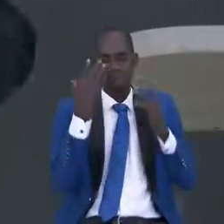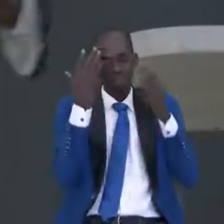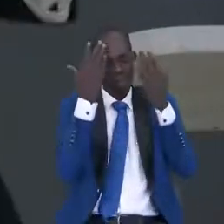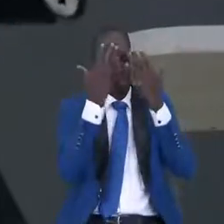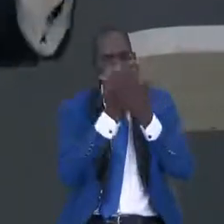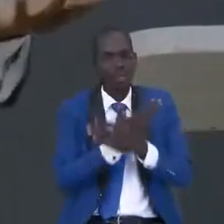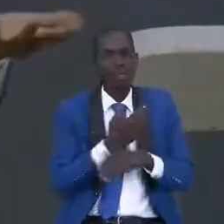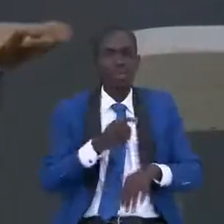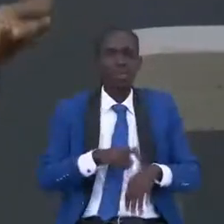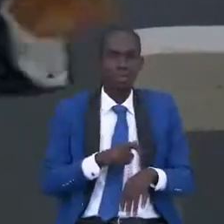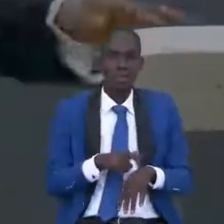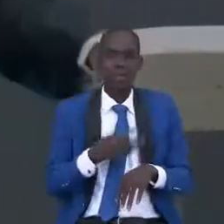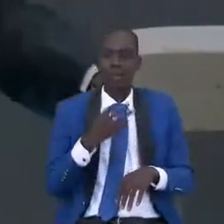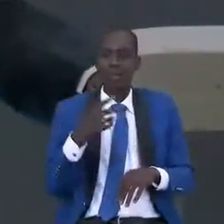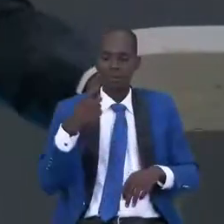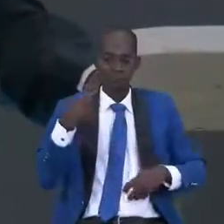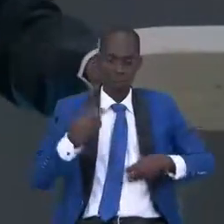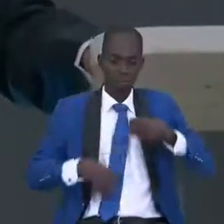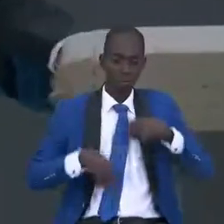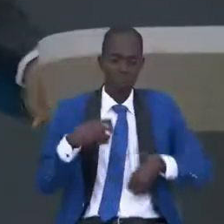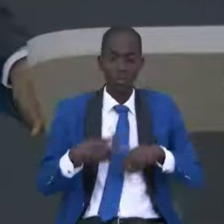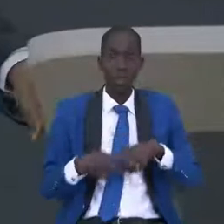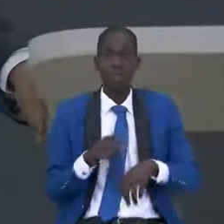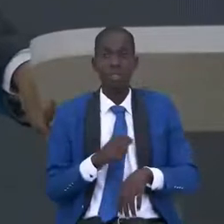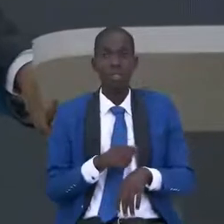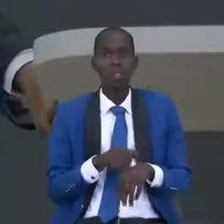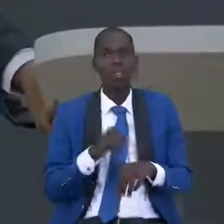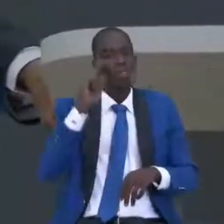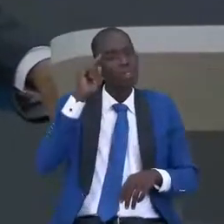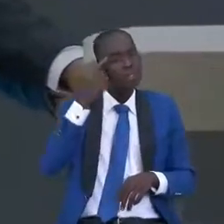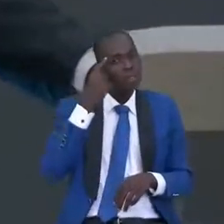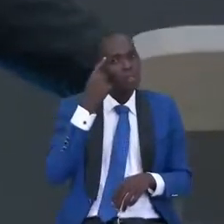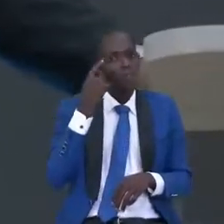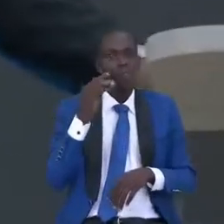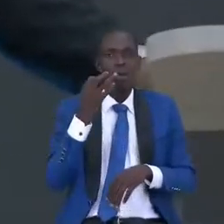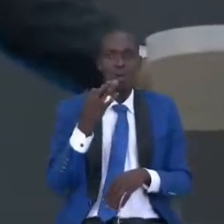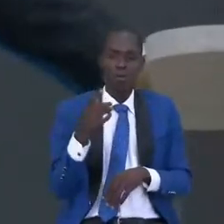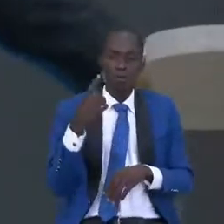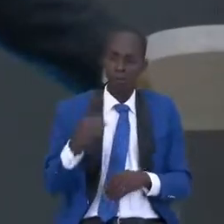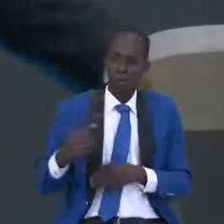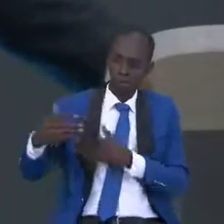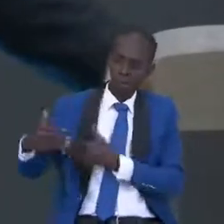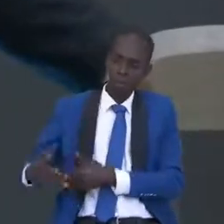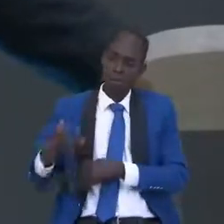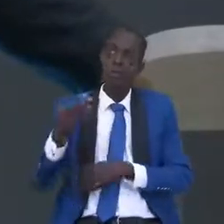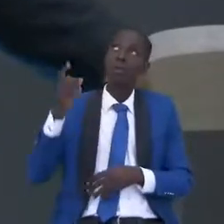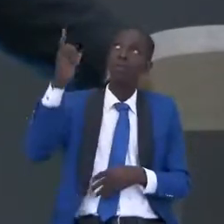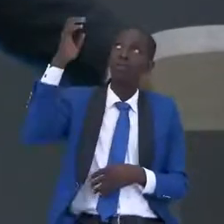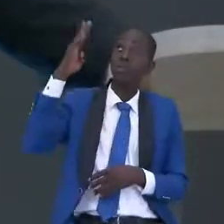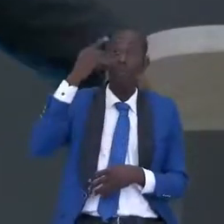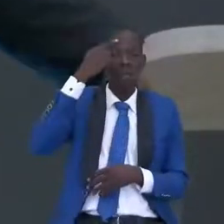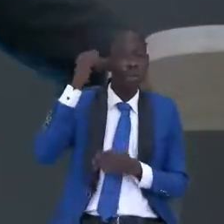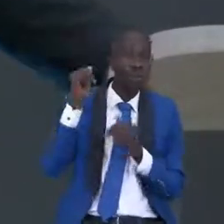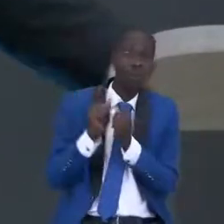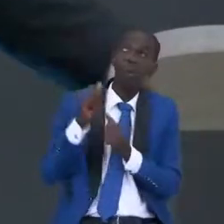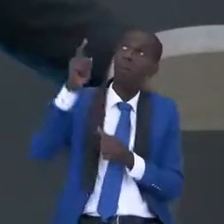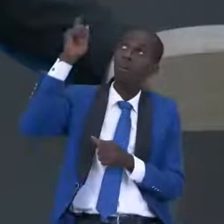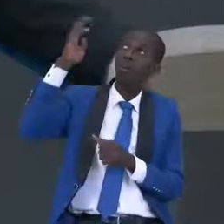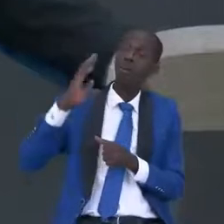sombres ou bien dans des situations difficiles, pense aux côtés de Dieu. Parce qu'avec Dieu, tout